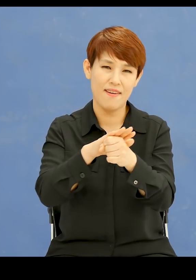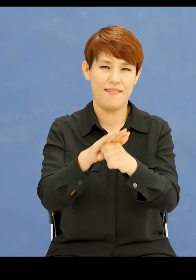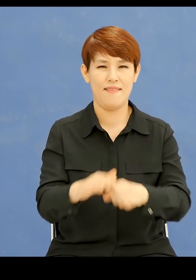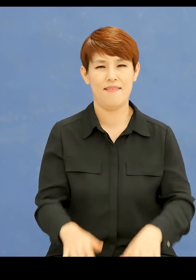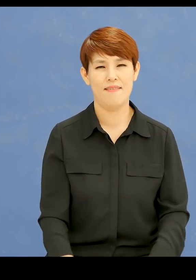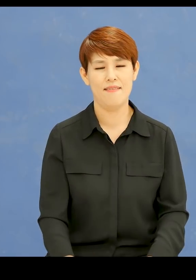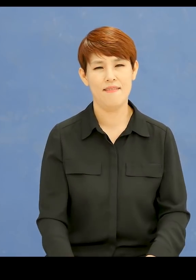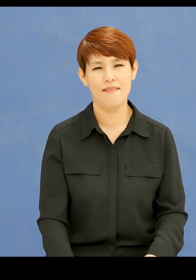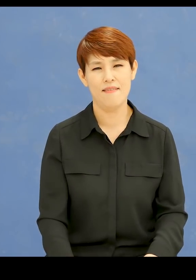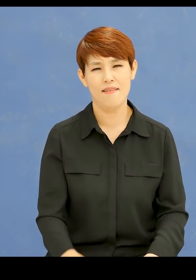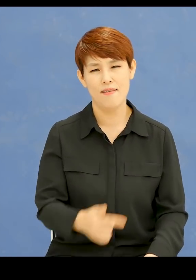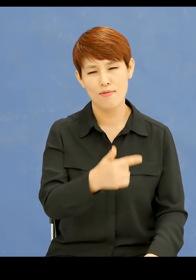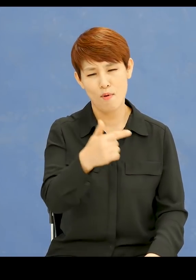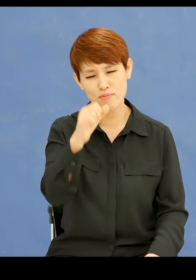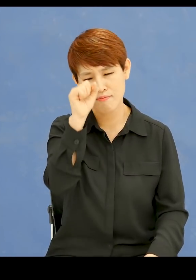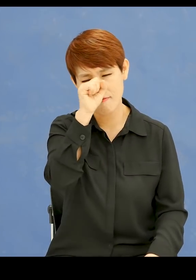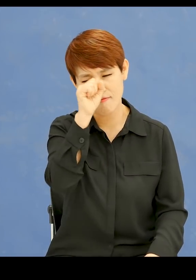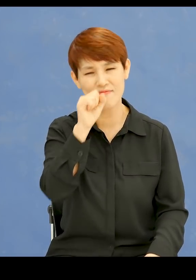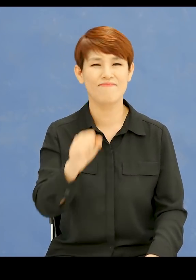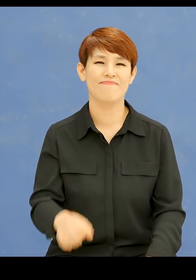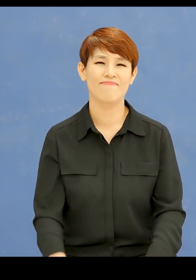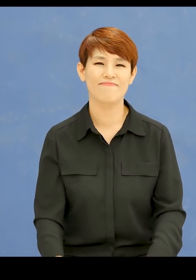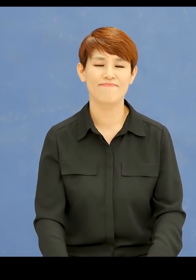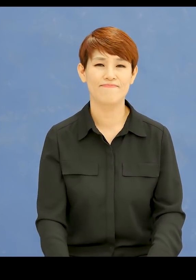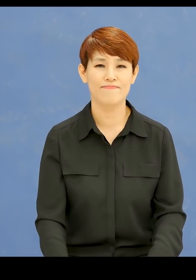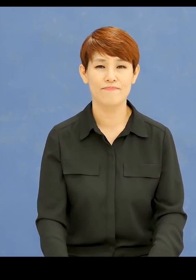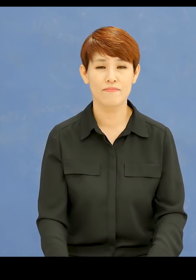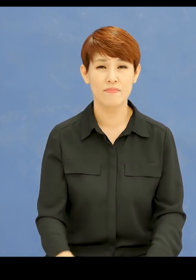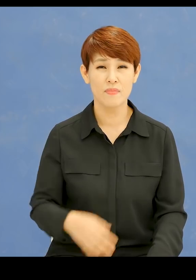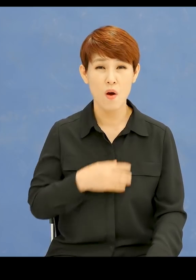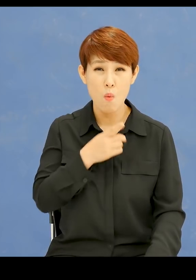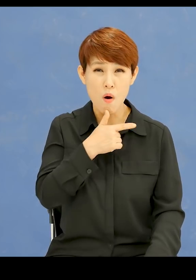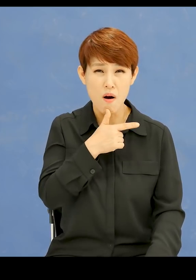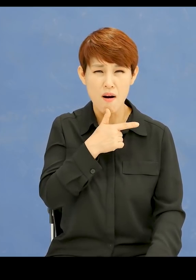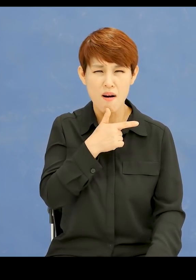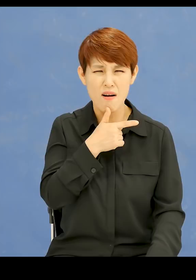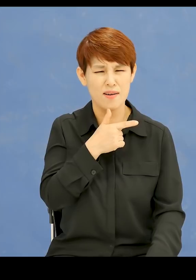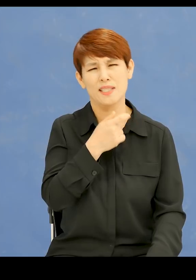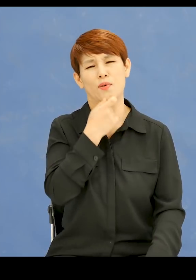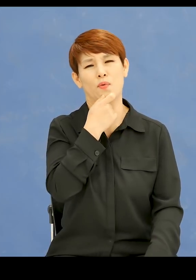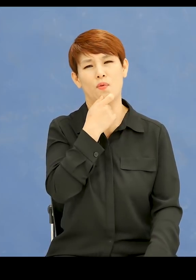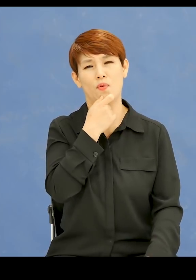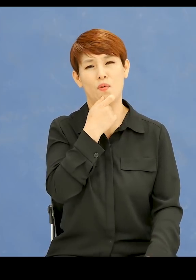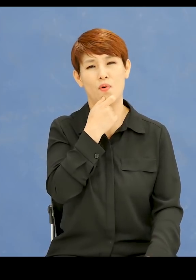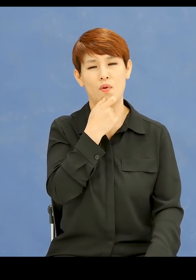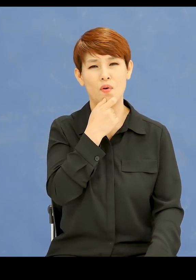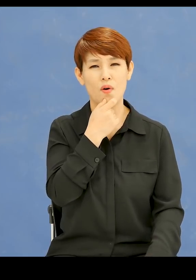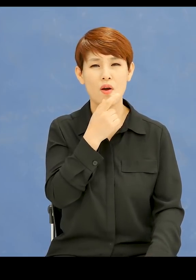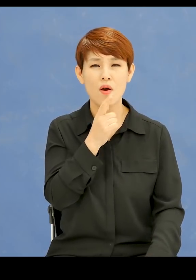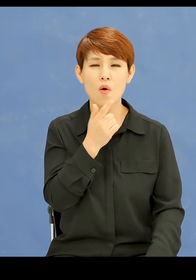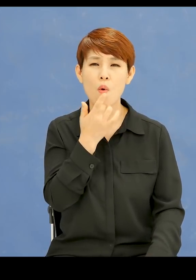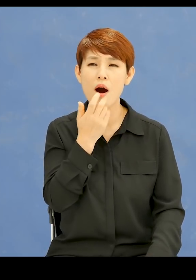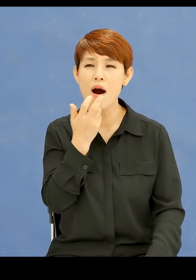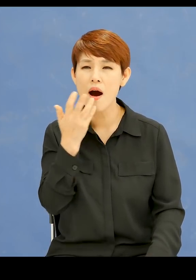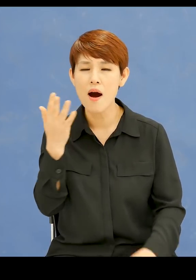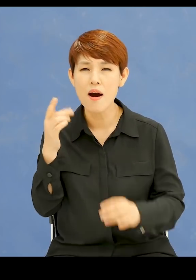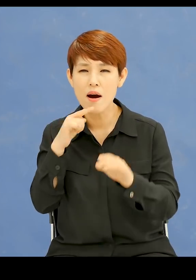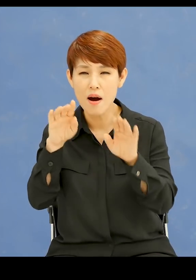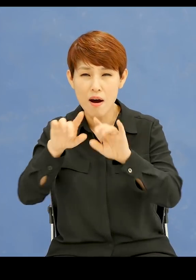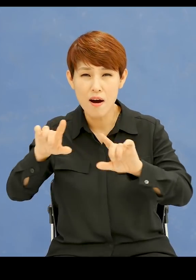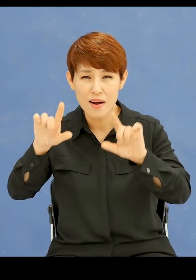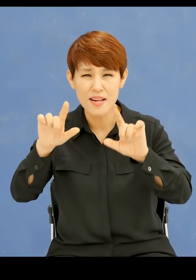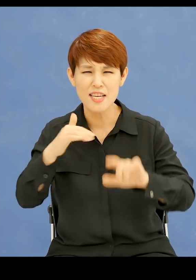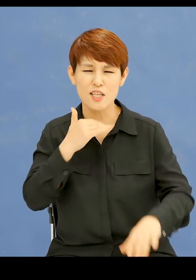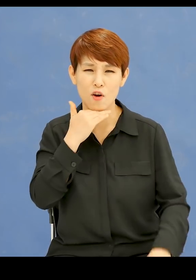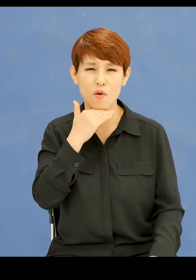좋은 거예요. 저는 월요일이 너무 싫었어요. 왜요? 일주일을 기다려야 되니까. 교회 가는 날.